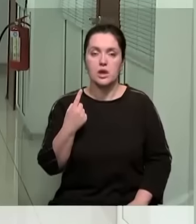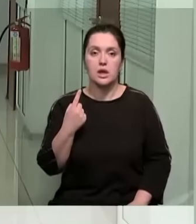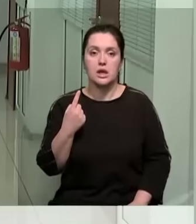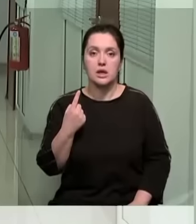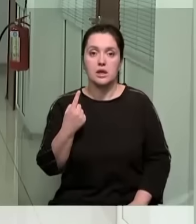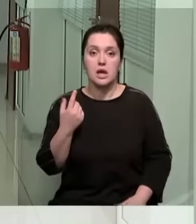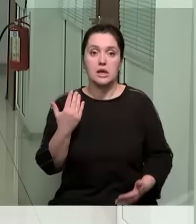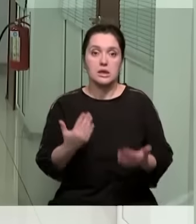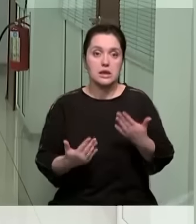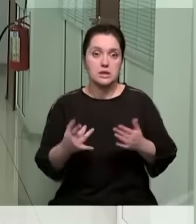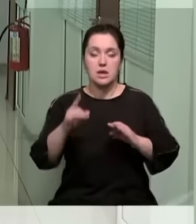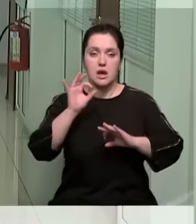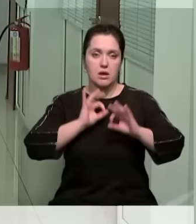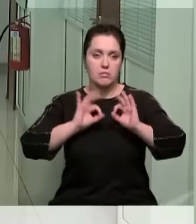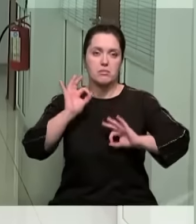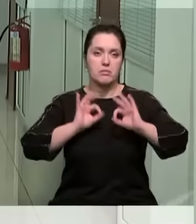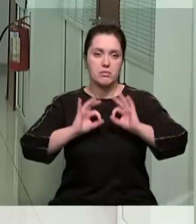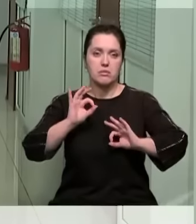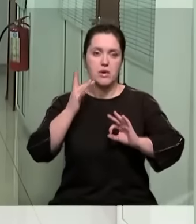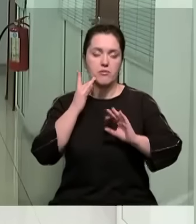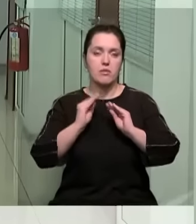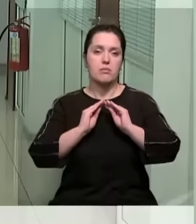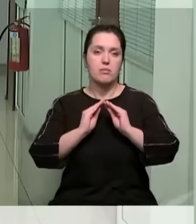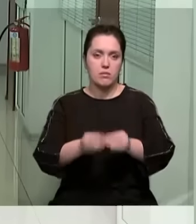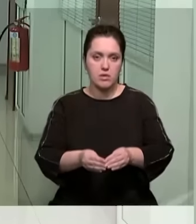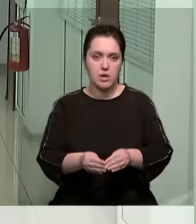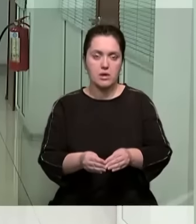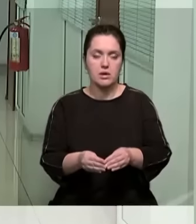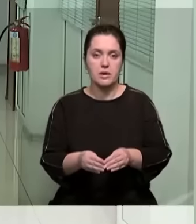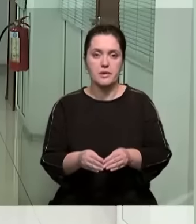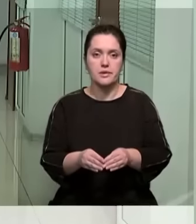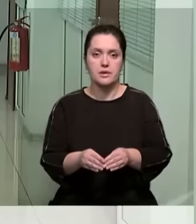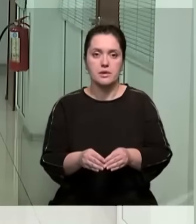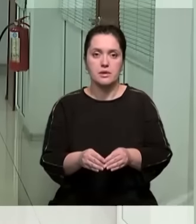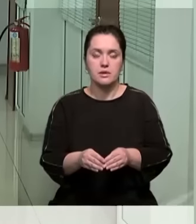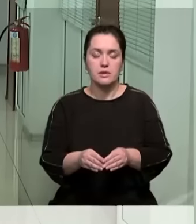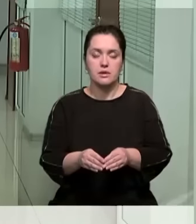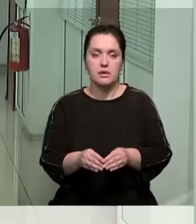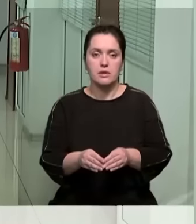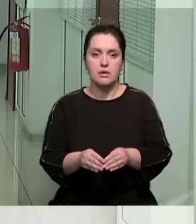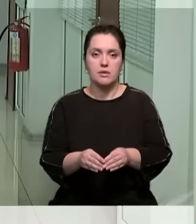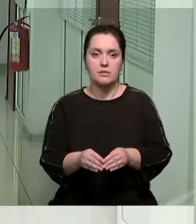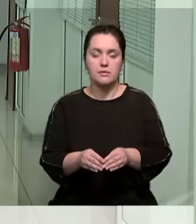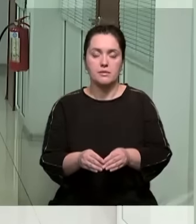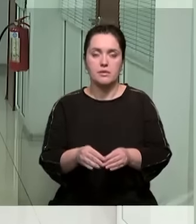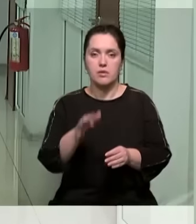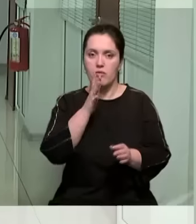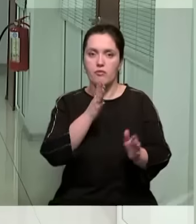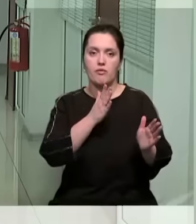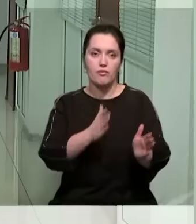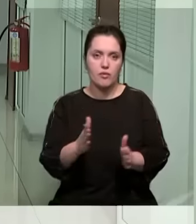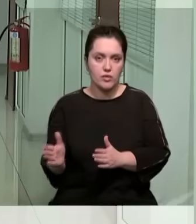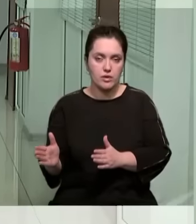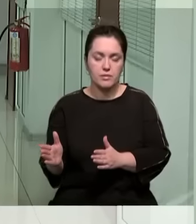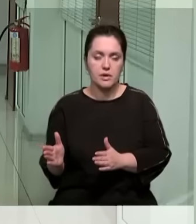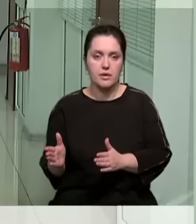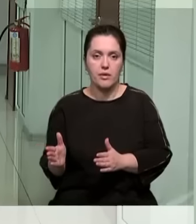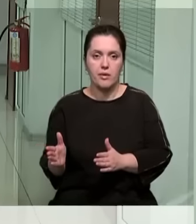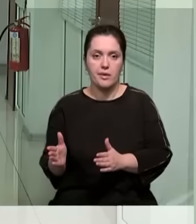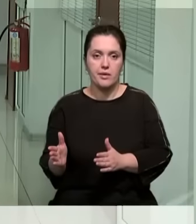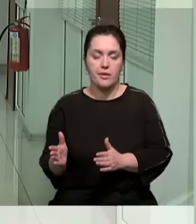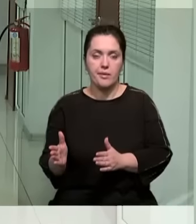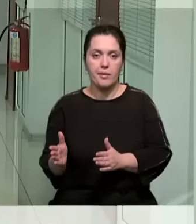Если они принимают антиретровирусную терапию постоянно, пожизненно, вовремя, хорошо привержены,